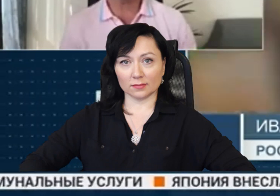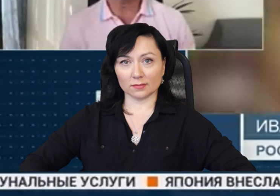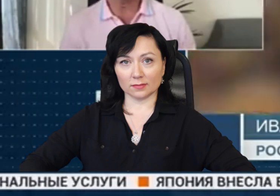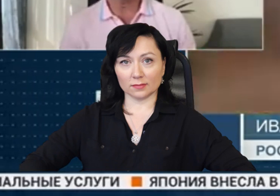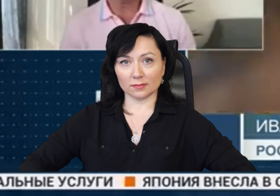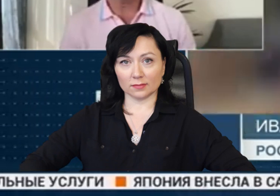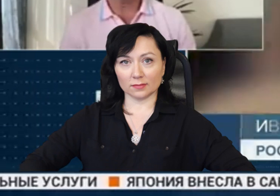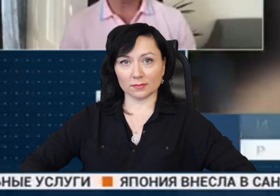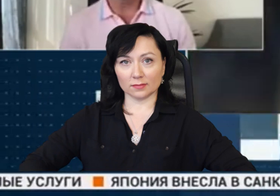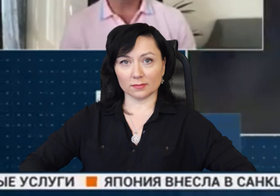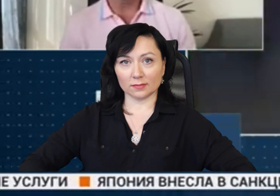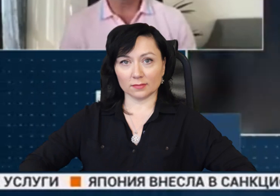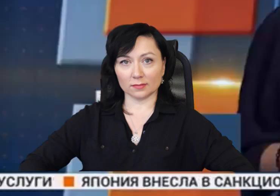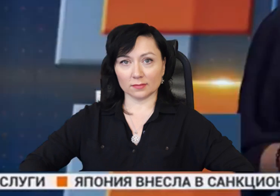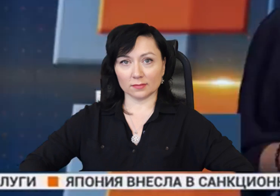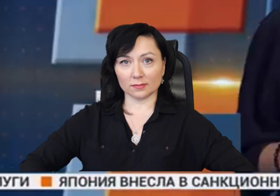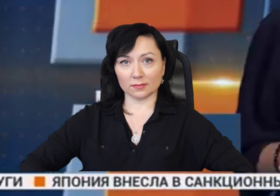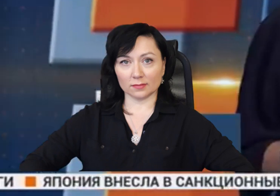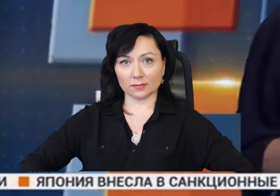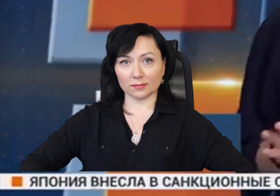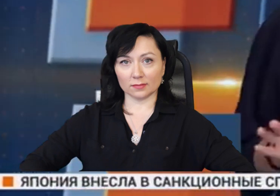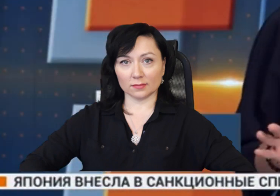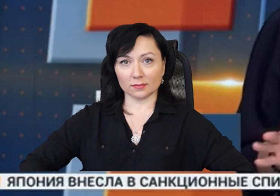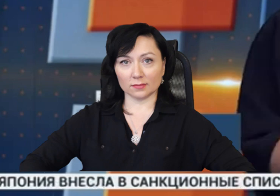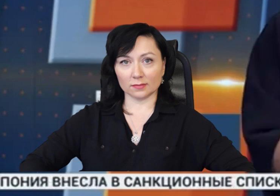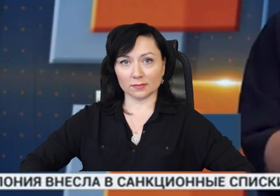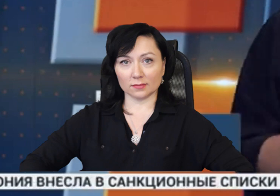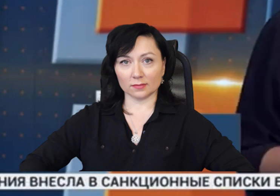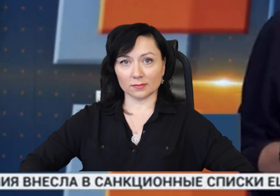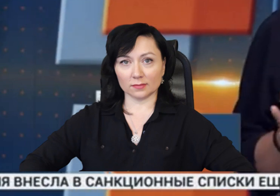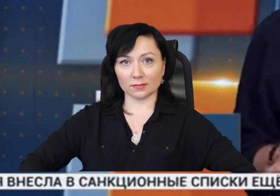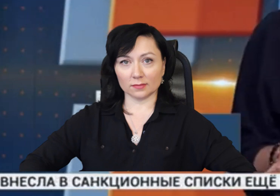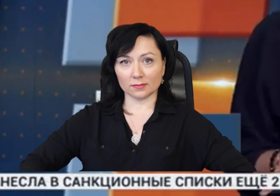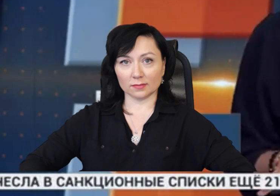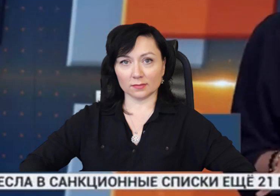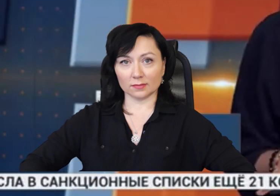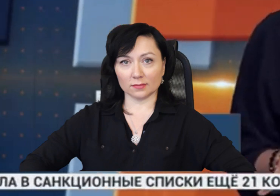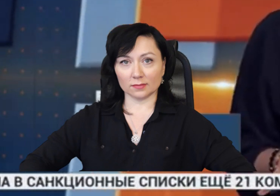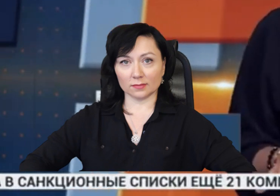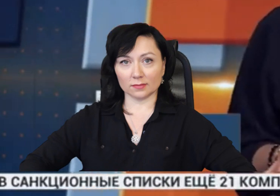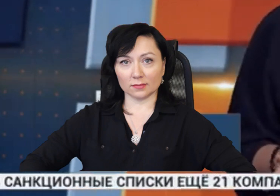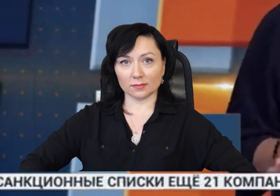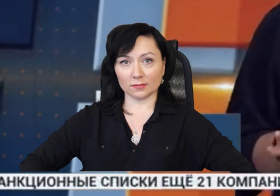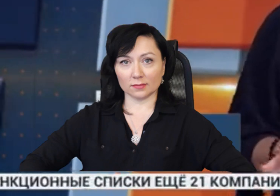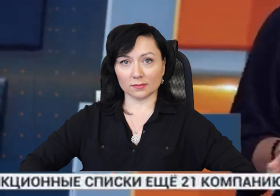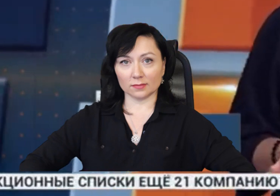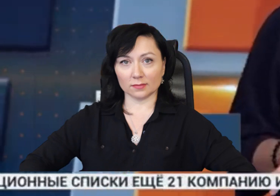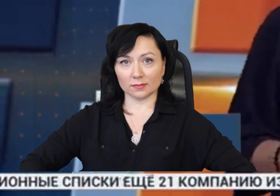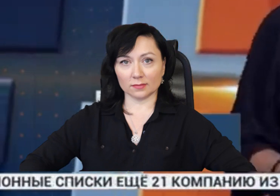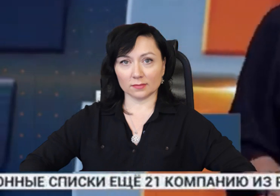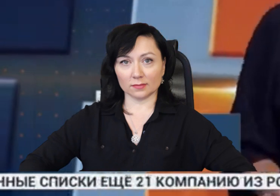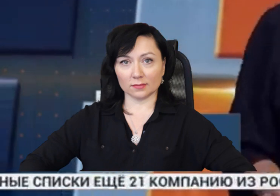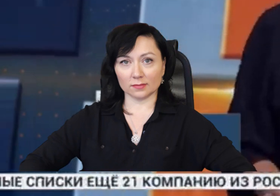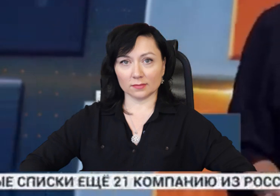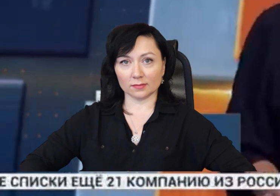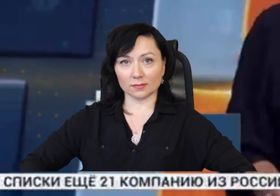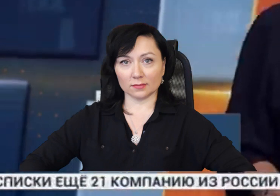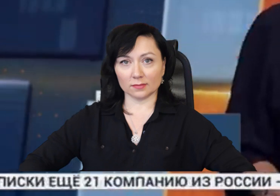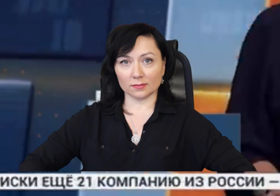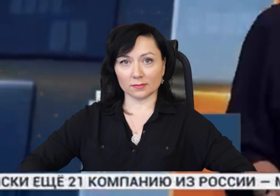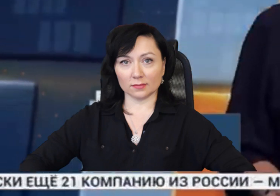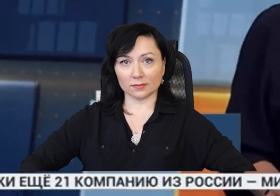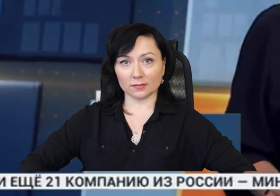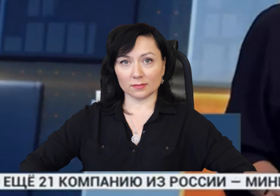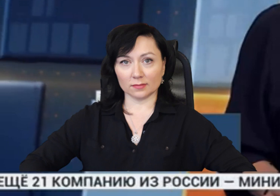туроператоров России генеральный директор компании спецстравел Артур мурадян Однако если с запретом на выезд из России столкнулась